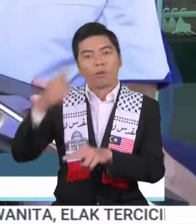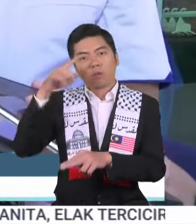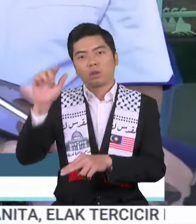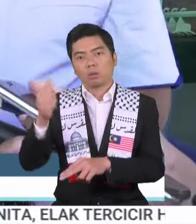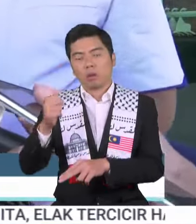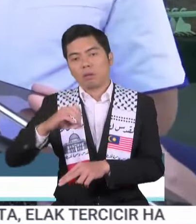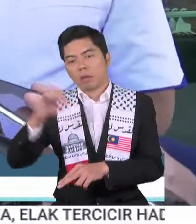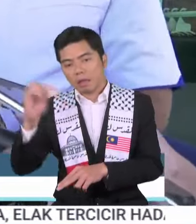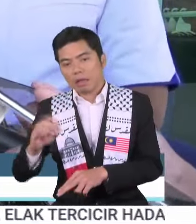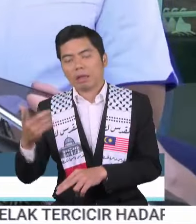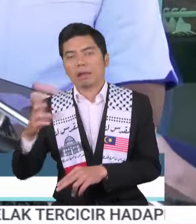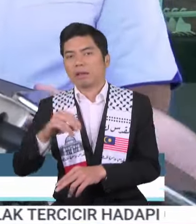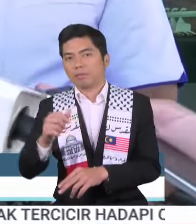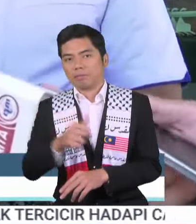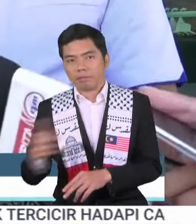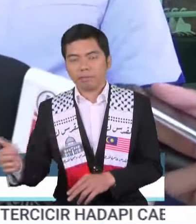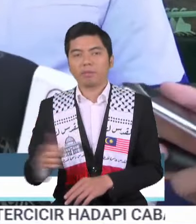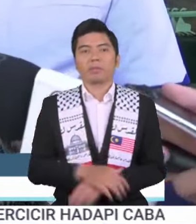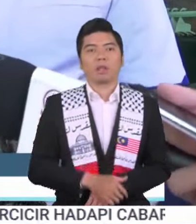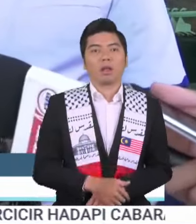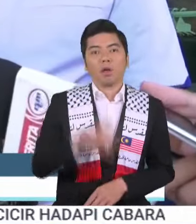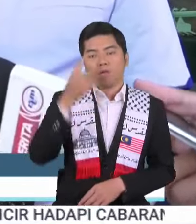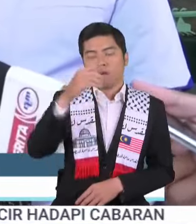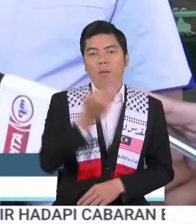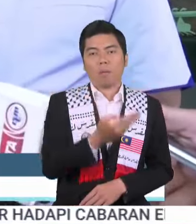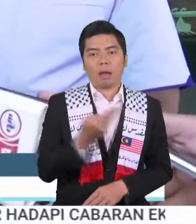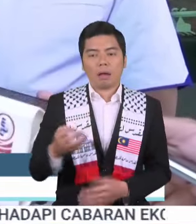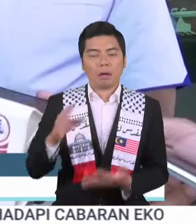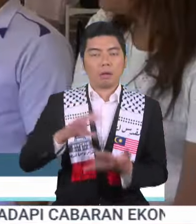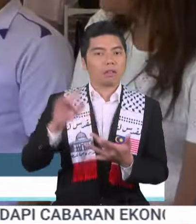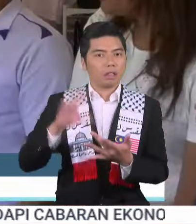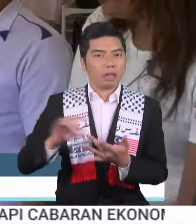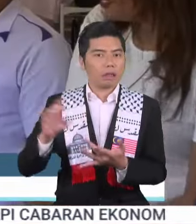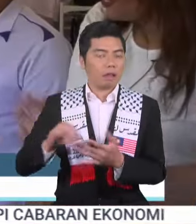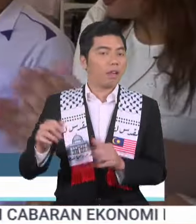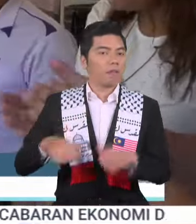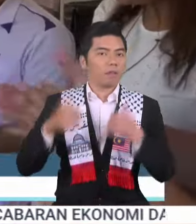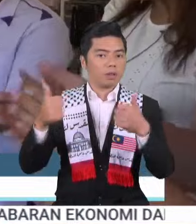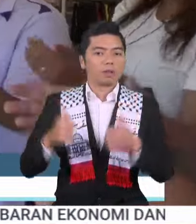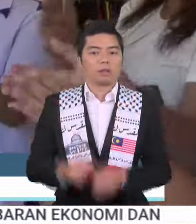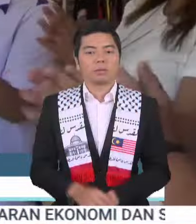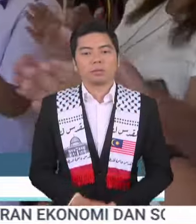ditampung ole kerajaan dan sebagainyal yang untuk barang-barang terpilih yang